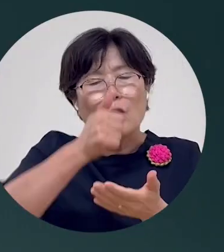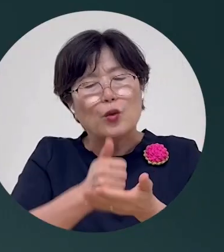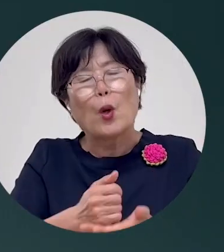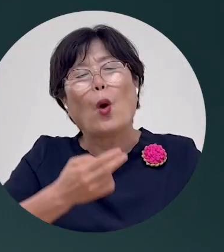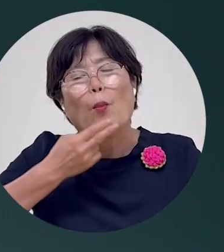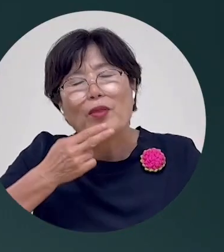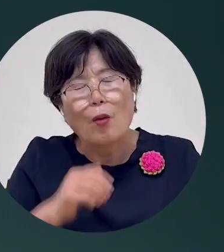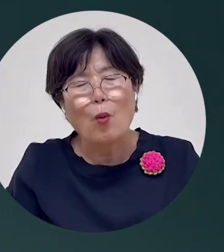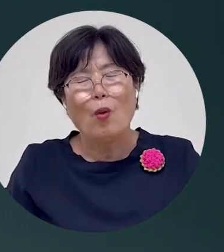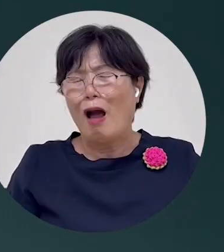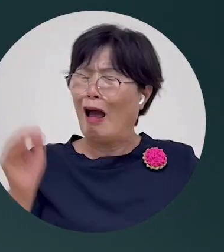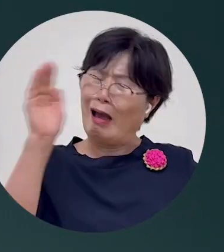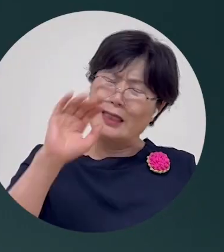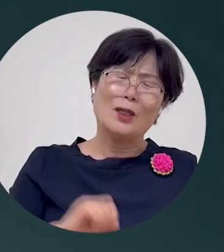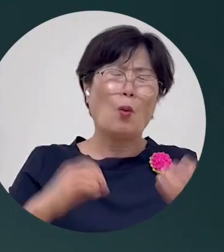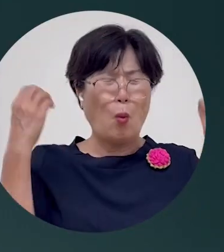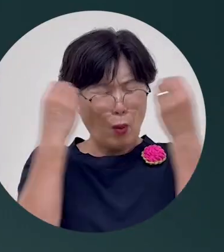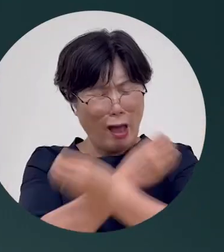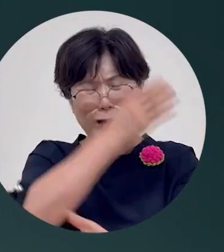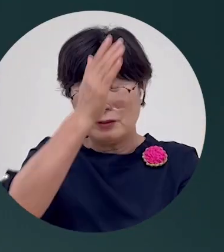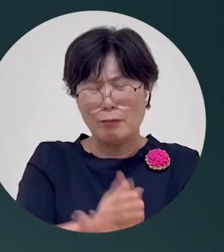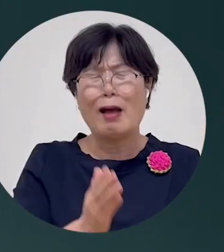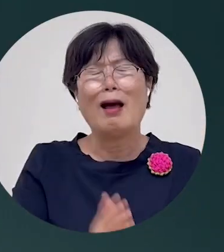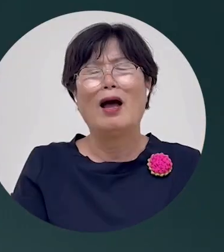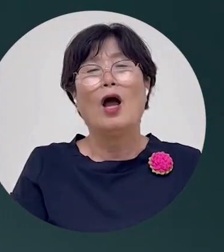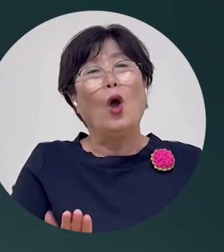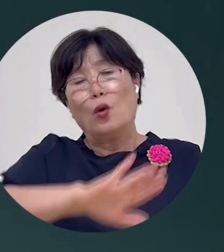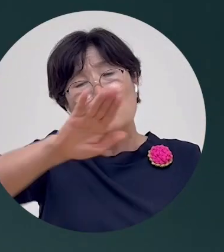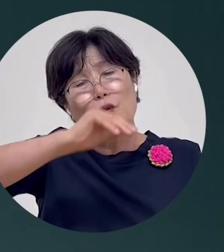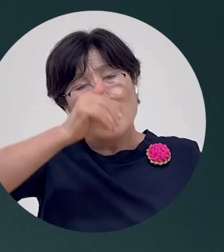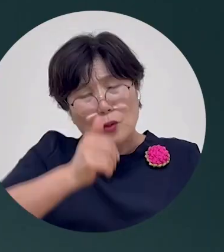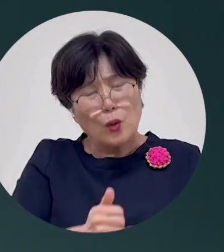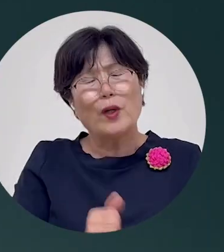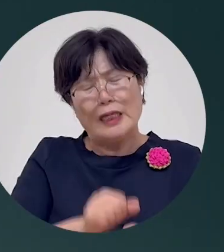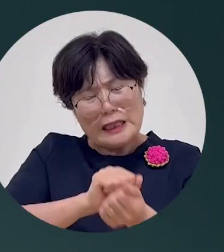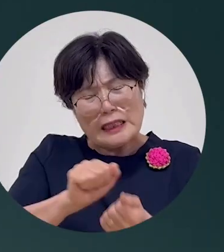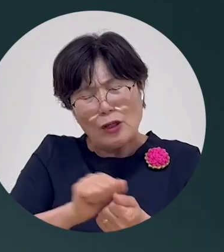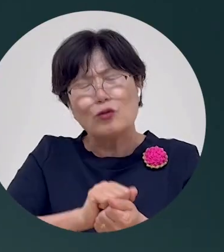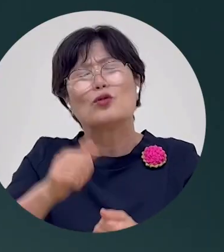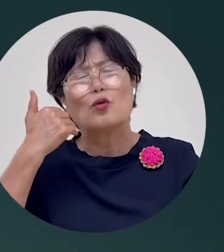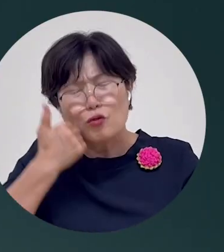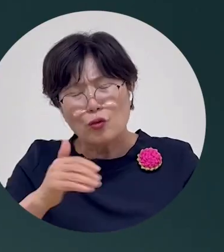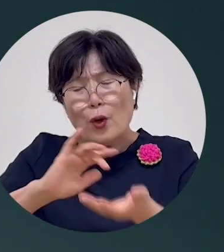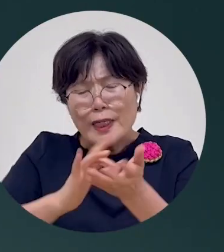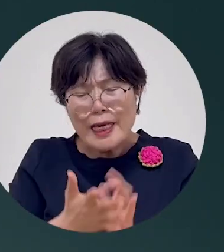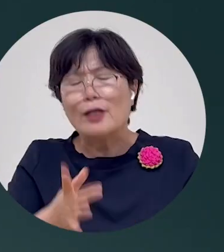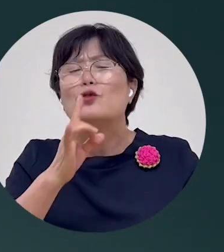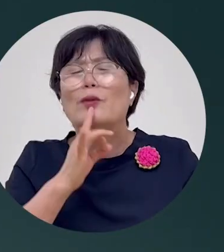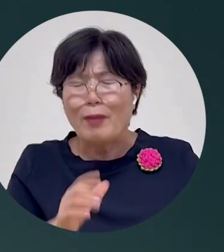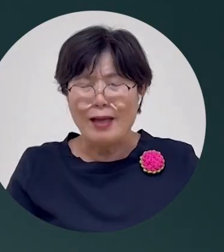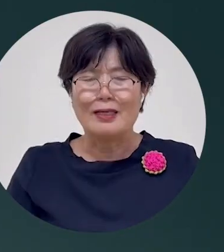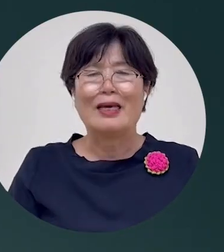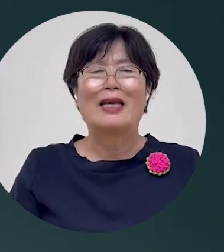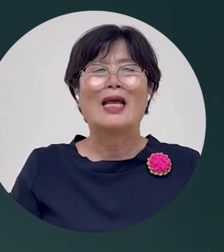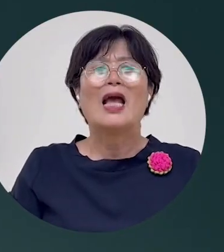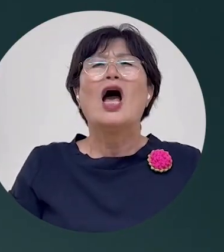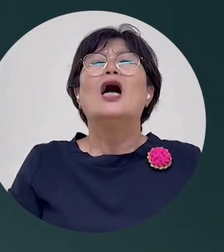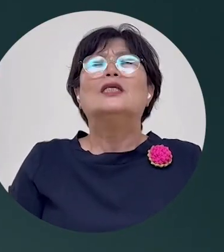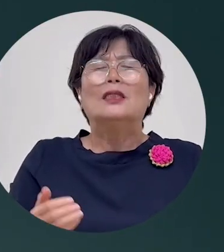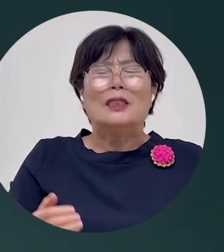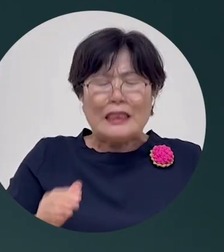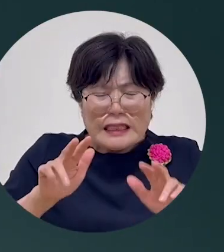절대 오해하지 마세요. 예수님만이 우리 죄를 씻어줄 수 있어요. 예수님만이 우리의 자범죄를 씻어줄 수